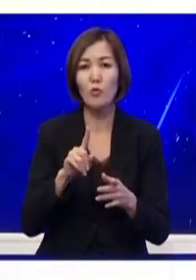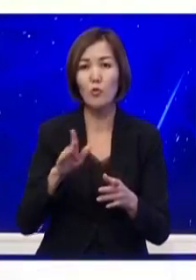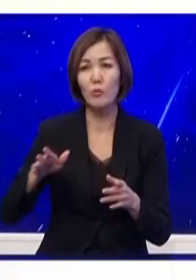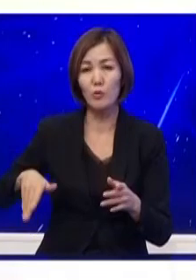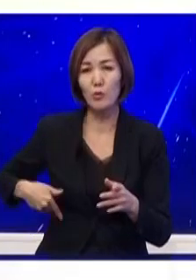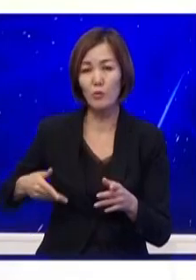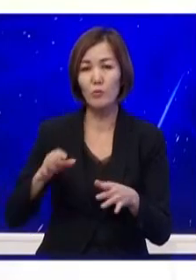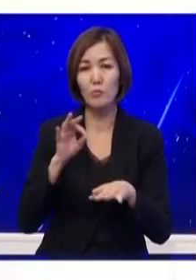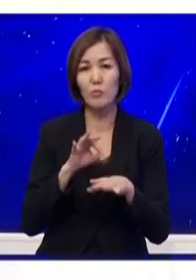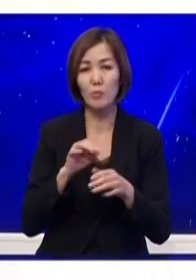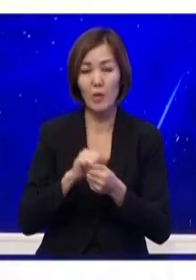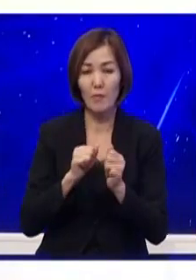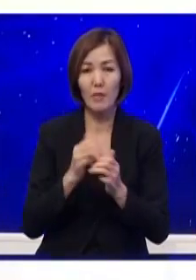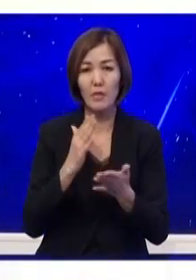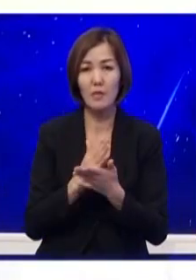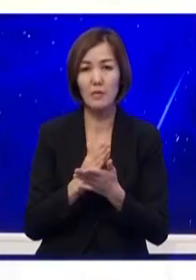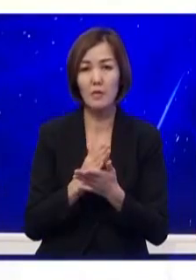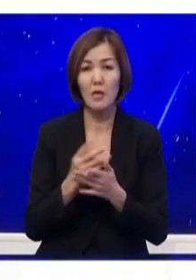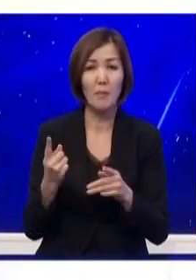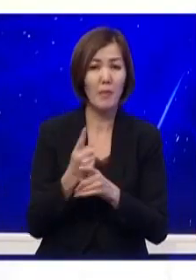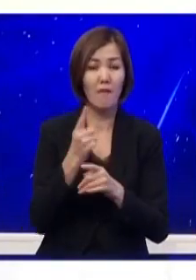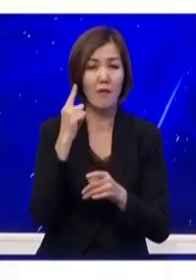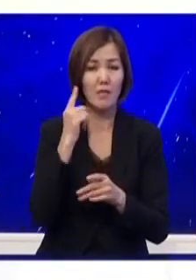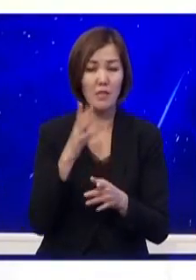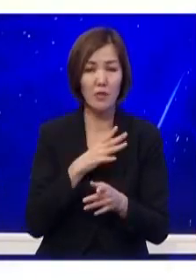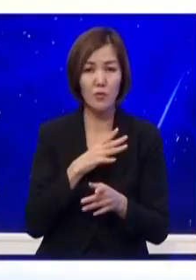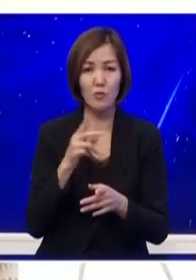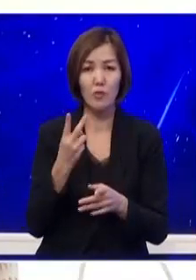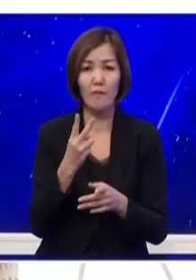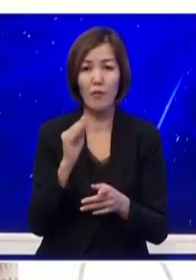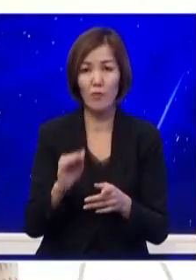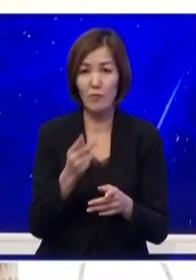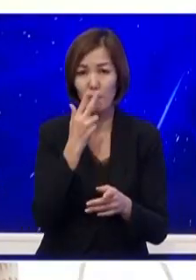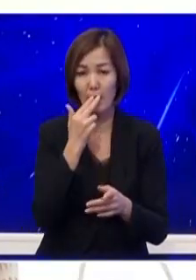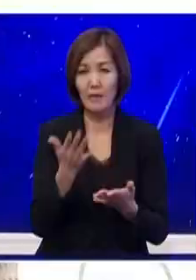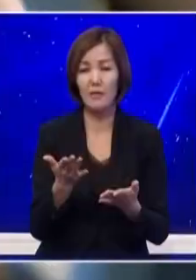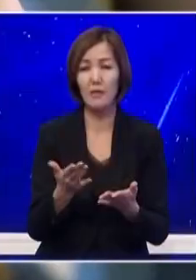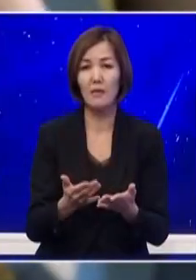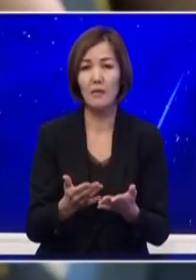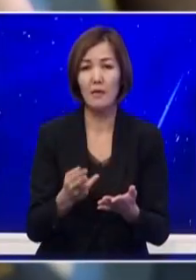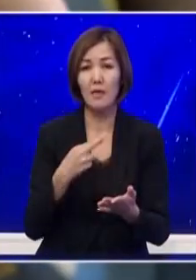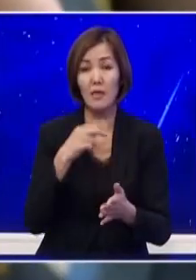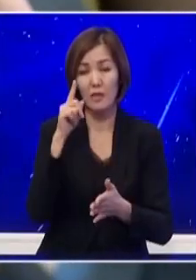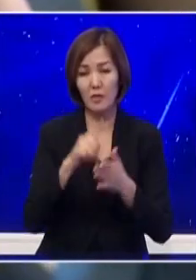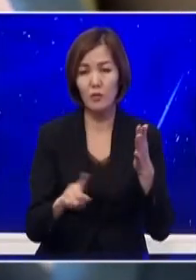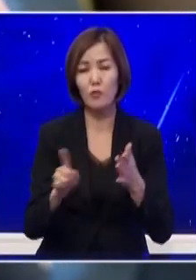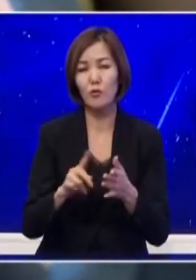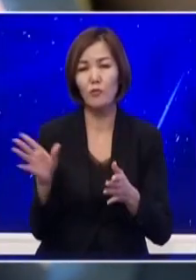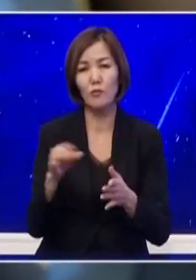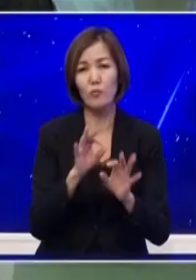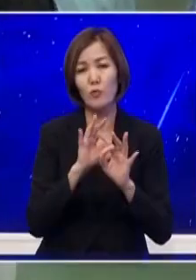камень, да, в почках. Редко же такое услышишь. Тем более 2 годика. Будем надеяться, что пройдет